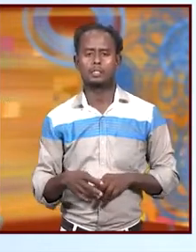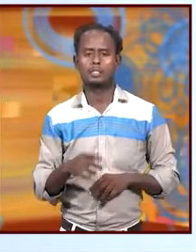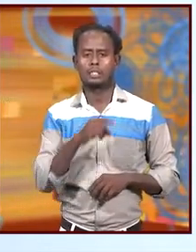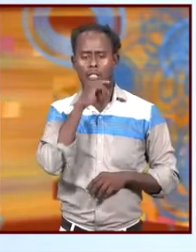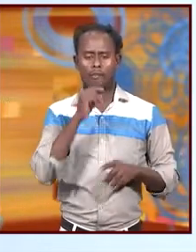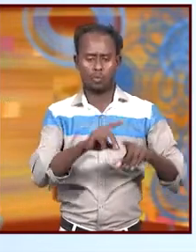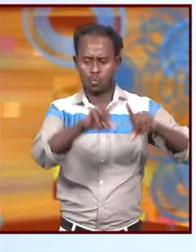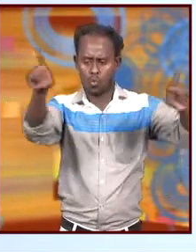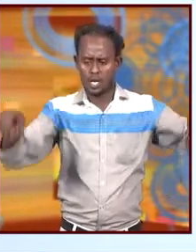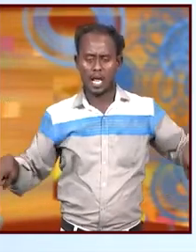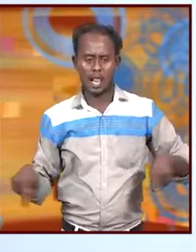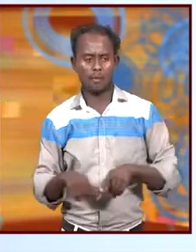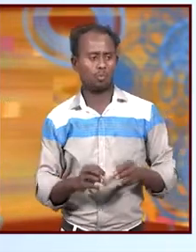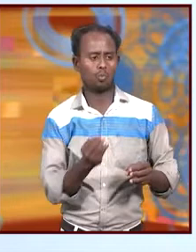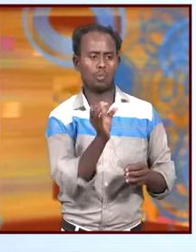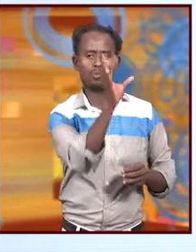வடிவ பூங்காவினுடைய சுற்றளவு